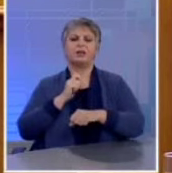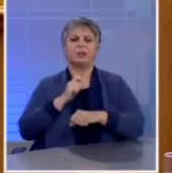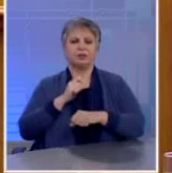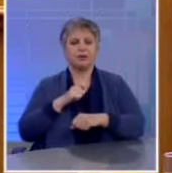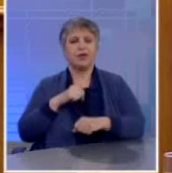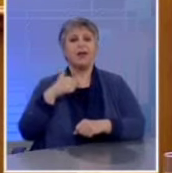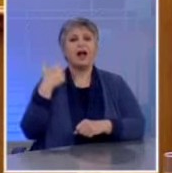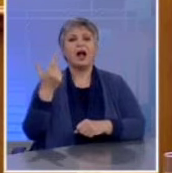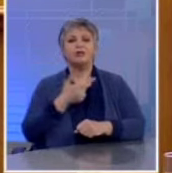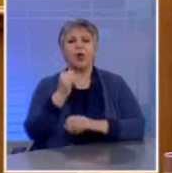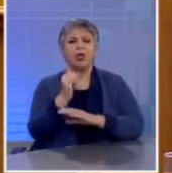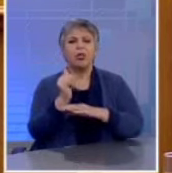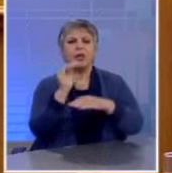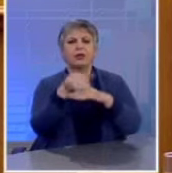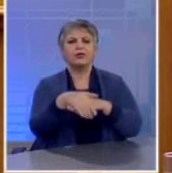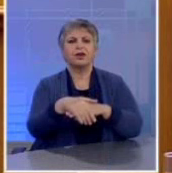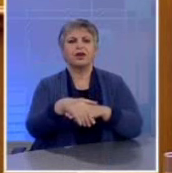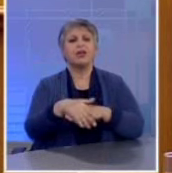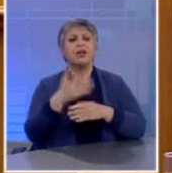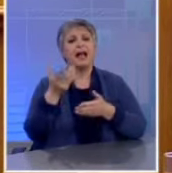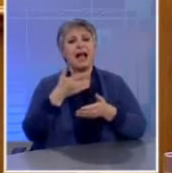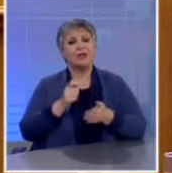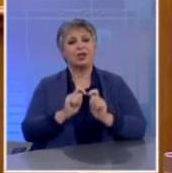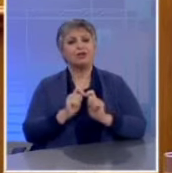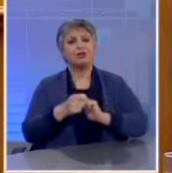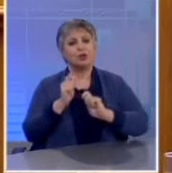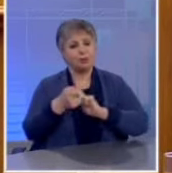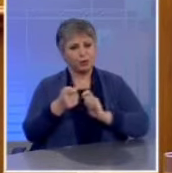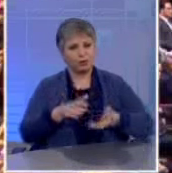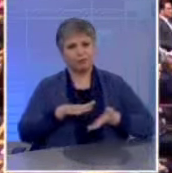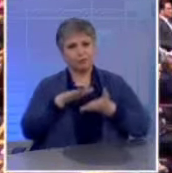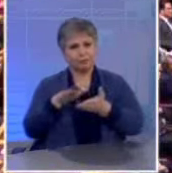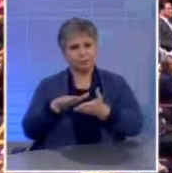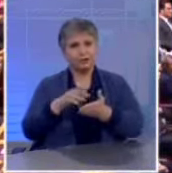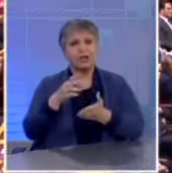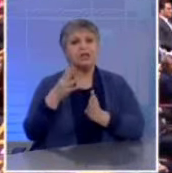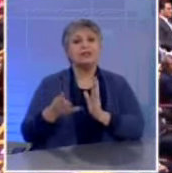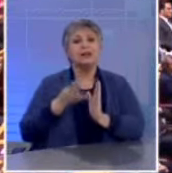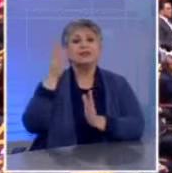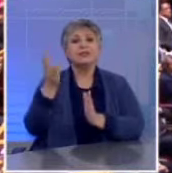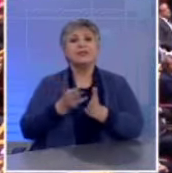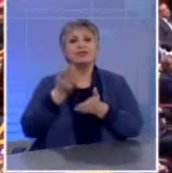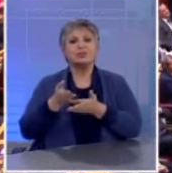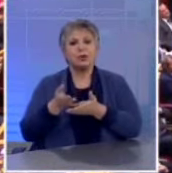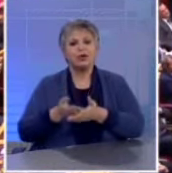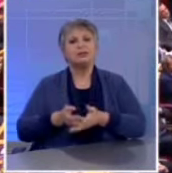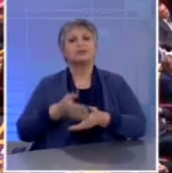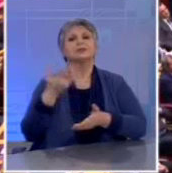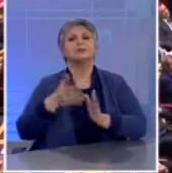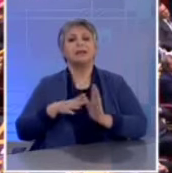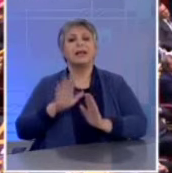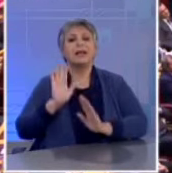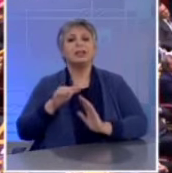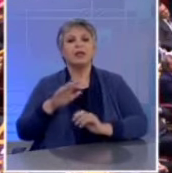τροπολογία που είχε κατατεθεί και αποσυρθεί 4 φορές συνολικά και τελικά υπερψηφίστη με την